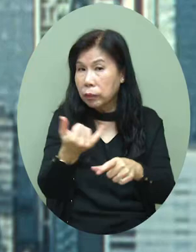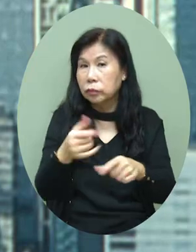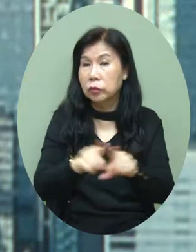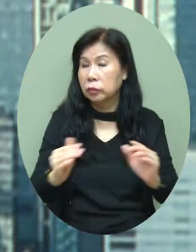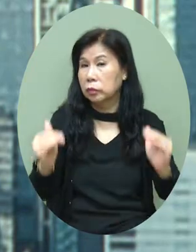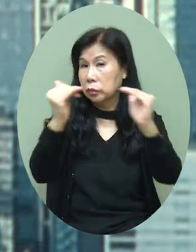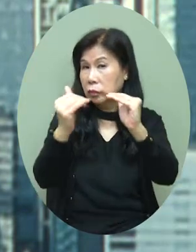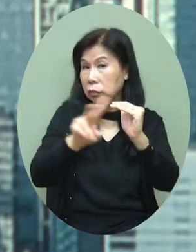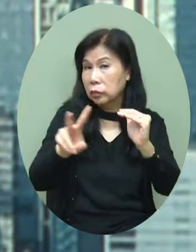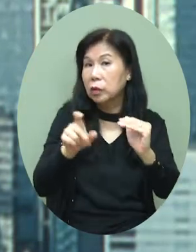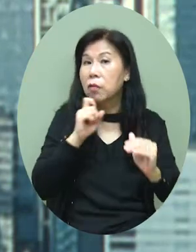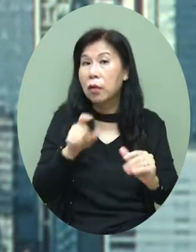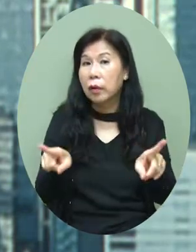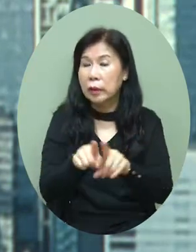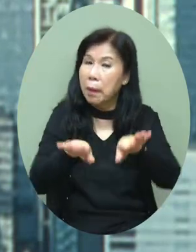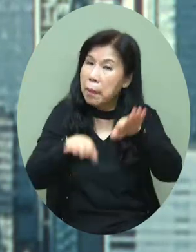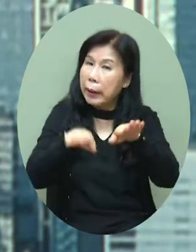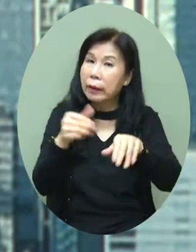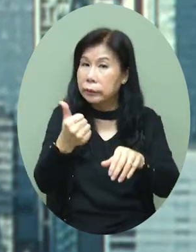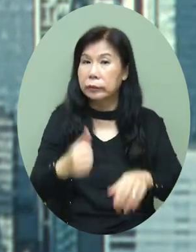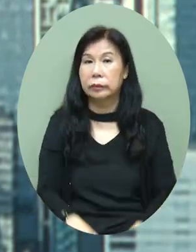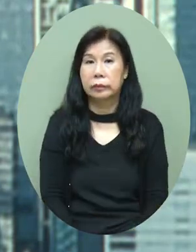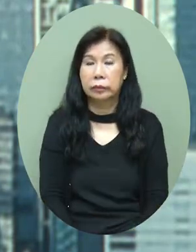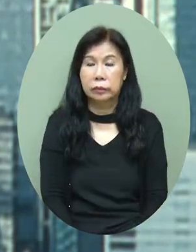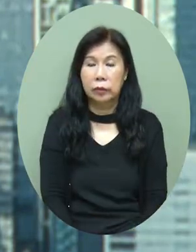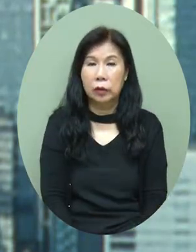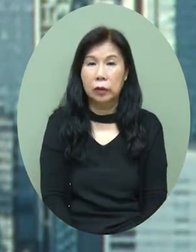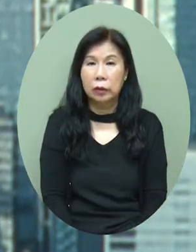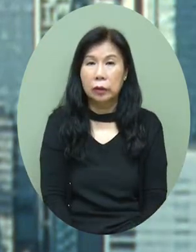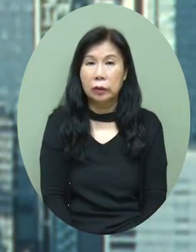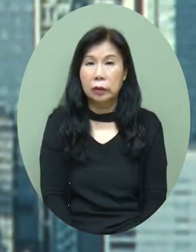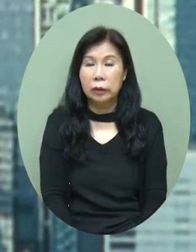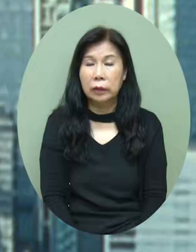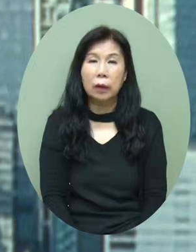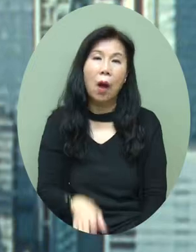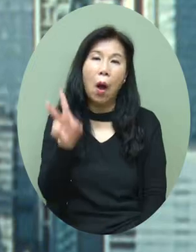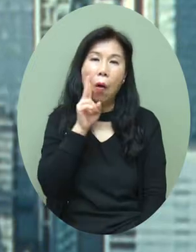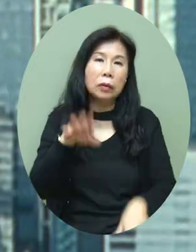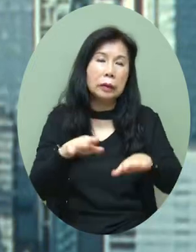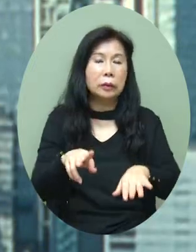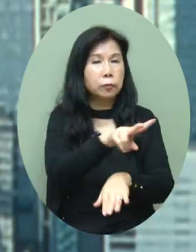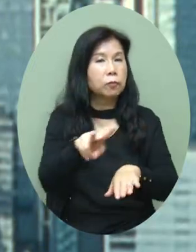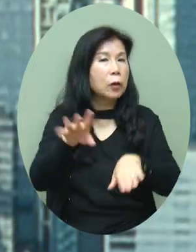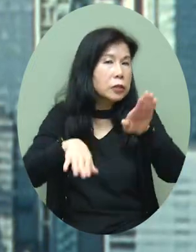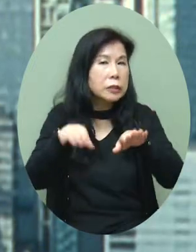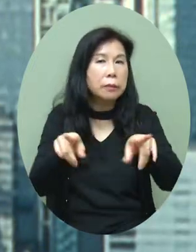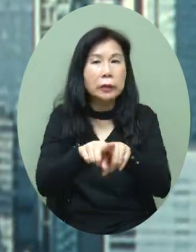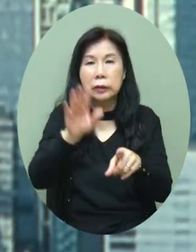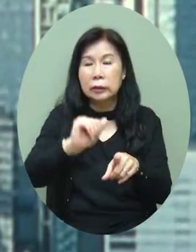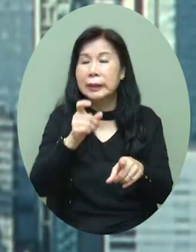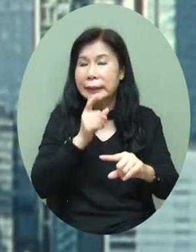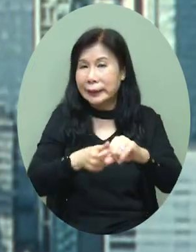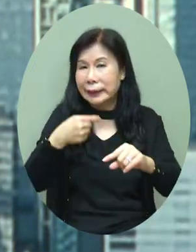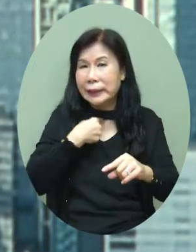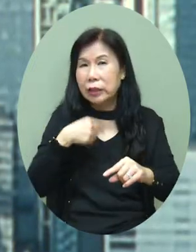唔係可以有個可比性喺度？係唔係大概有個一致性？咁到時如果有需